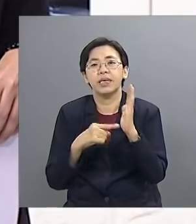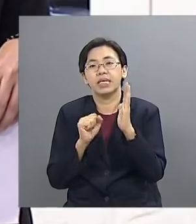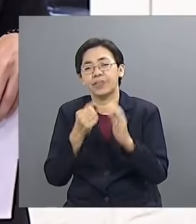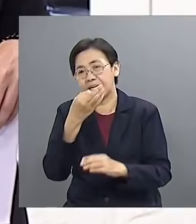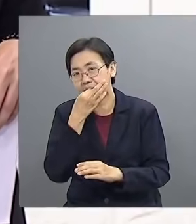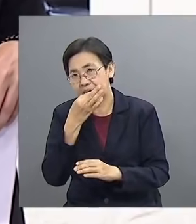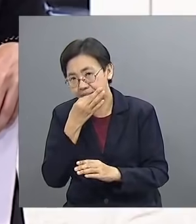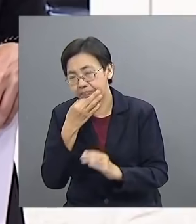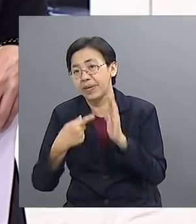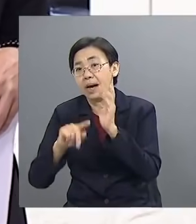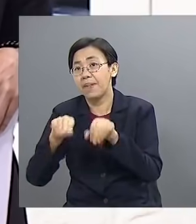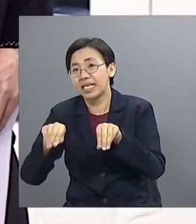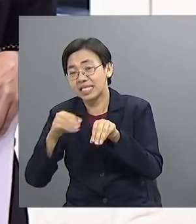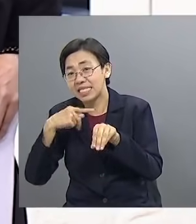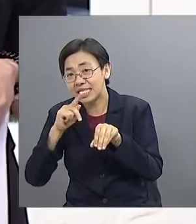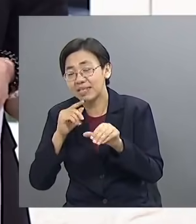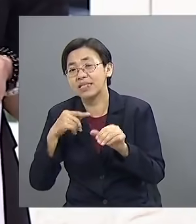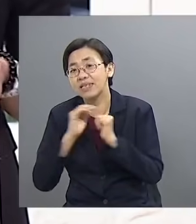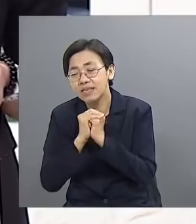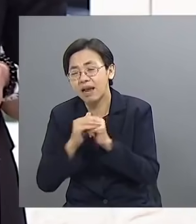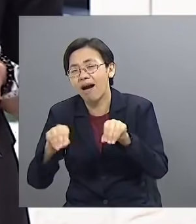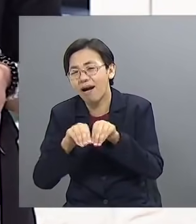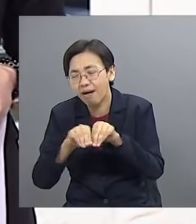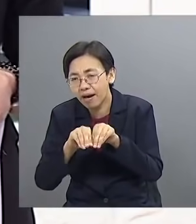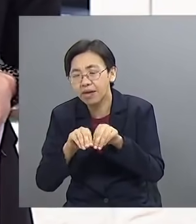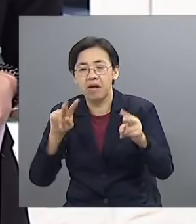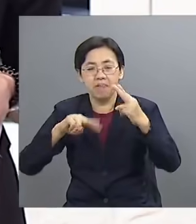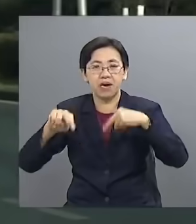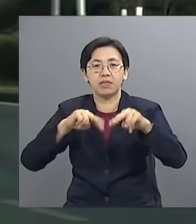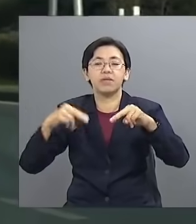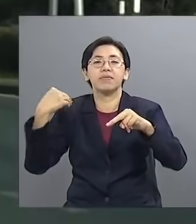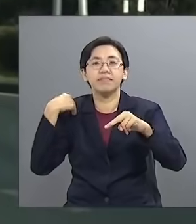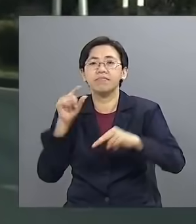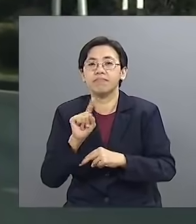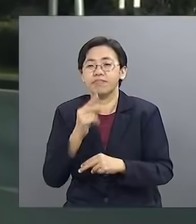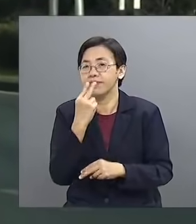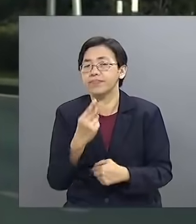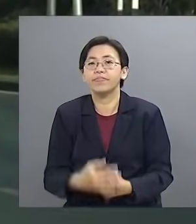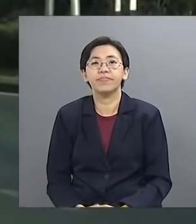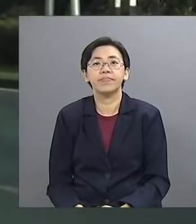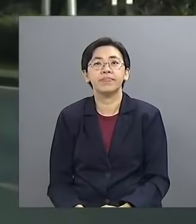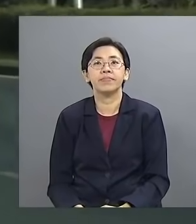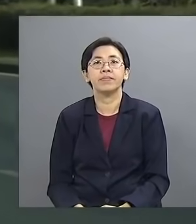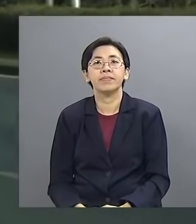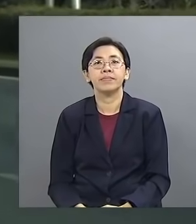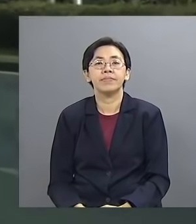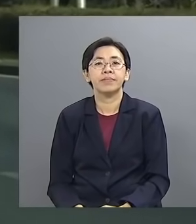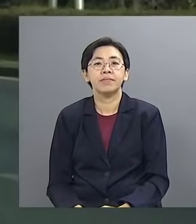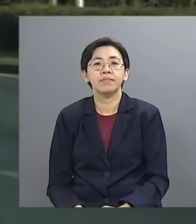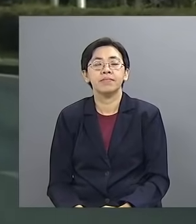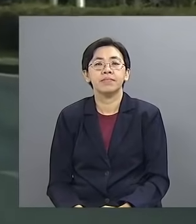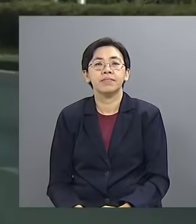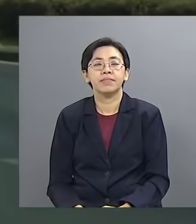ขาก็มีการตั้งจุดคัดกรองด้วยเช่นเดียวกันมาดูกันค่ะ นายว